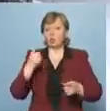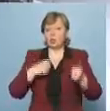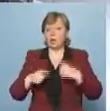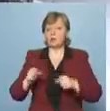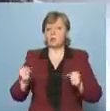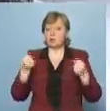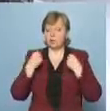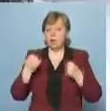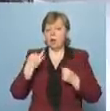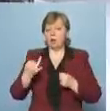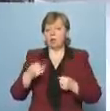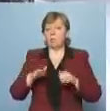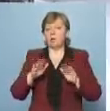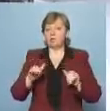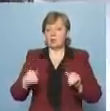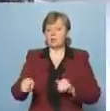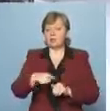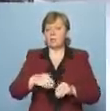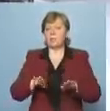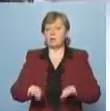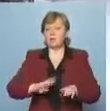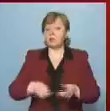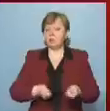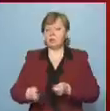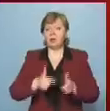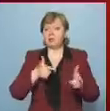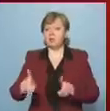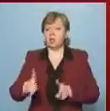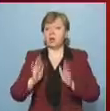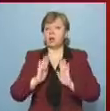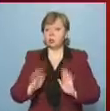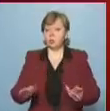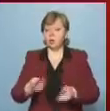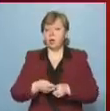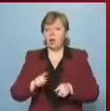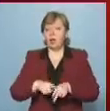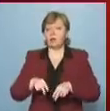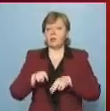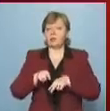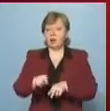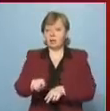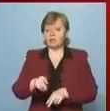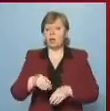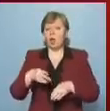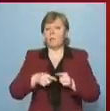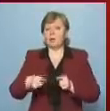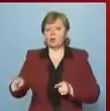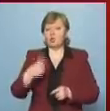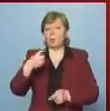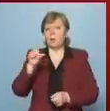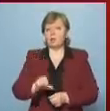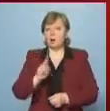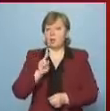И расстаться с ней лыжники и местная администрация не готовы. Вот эта трасса протяженностью всего 1,5 километра. Я думаю,